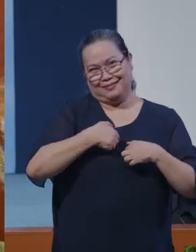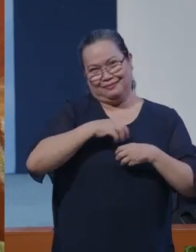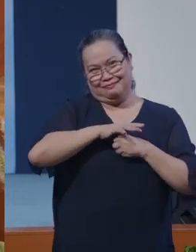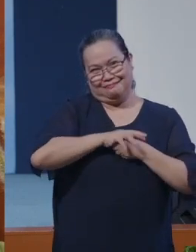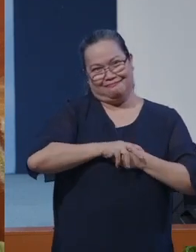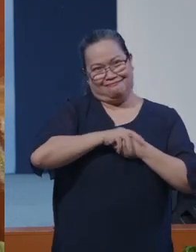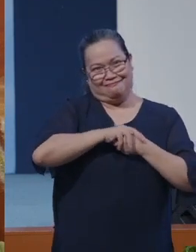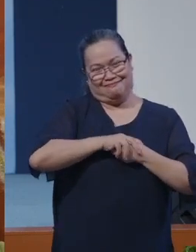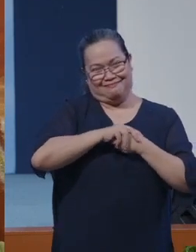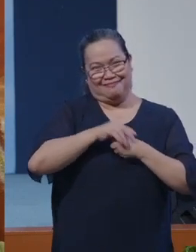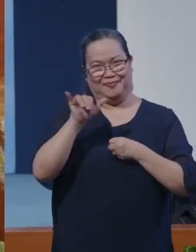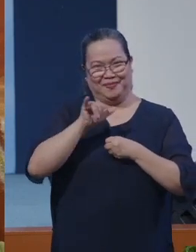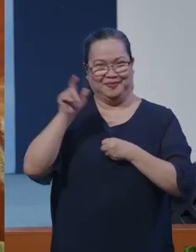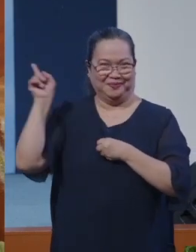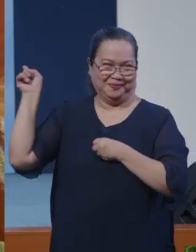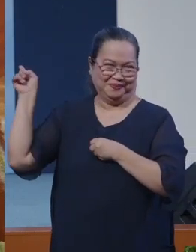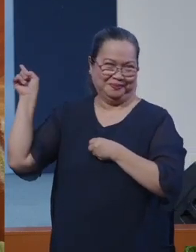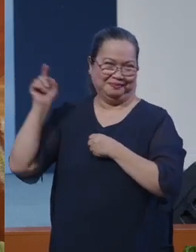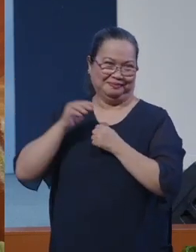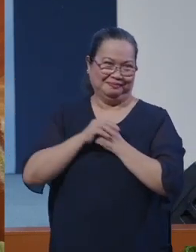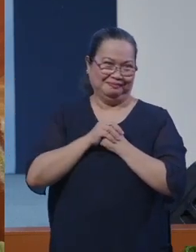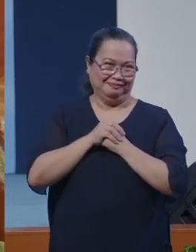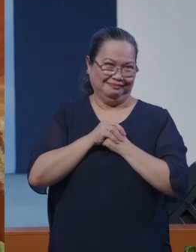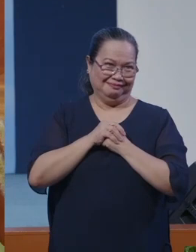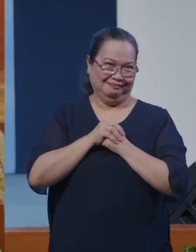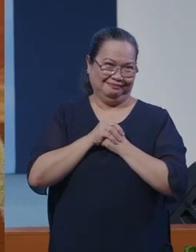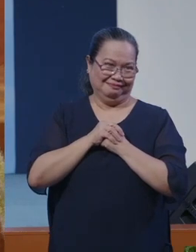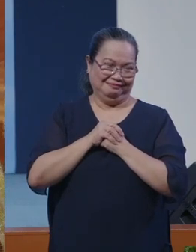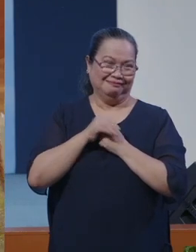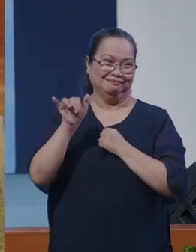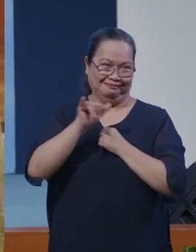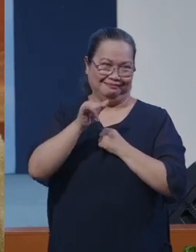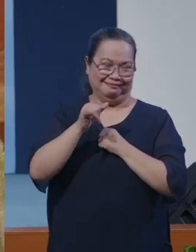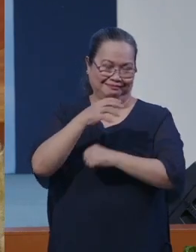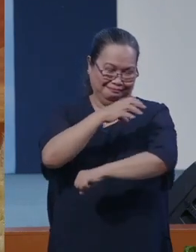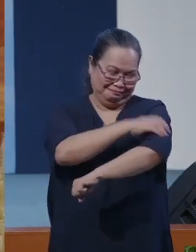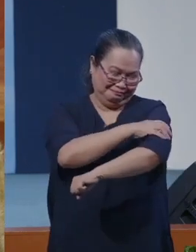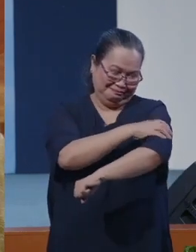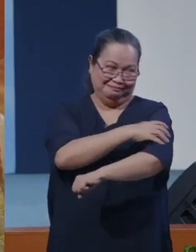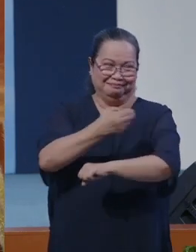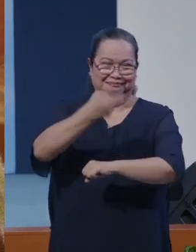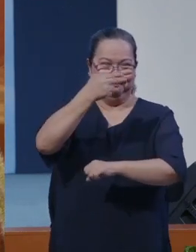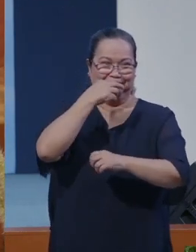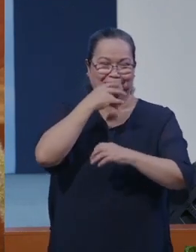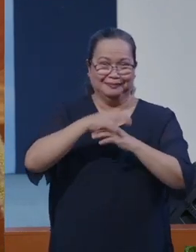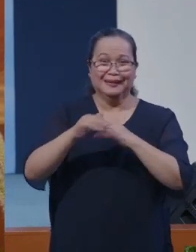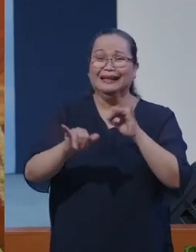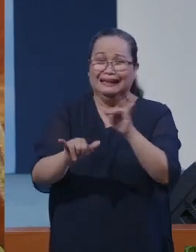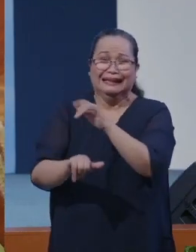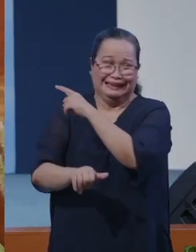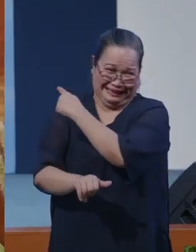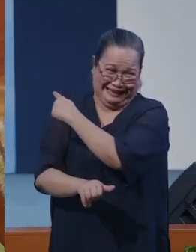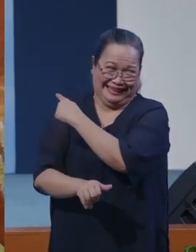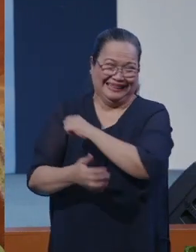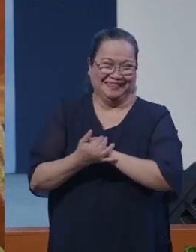ko. No? Magkakaroon ka ng high blood, katulad ko.